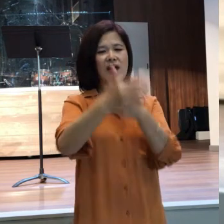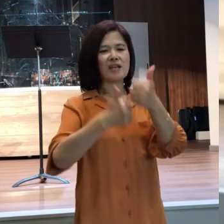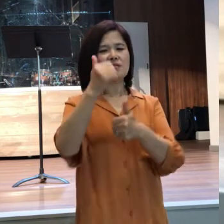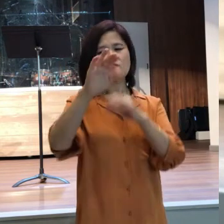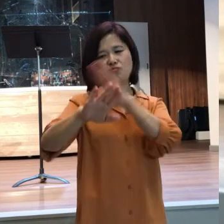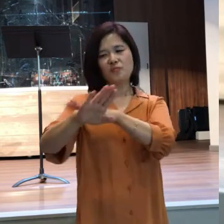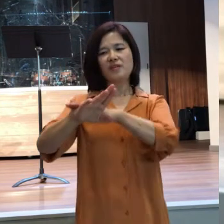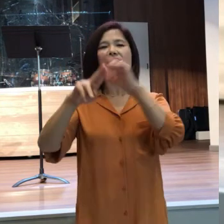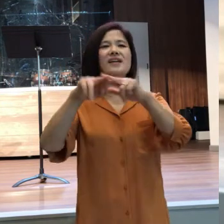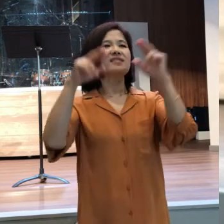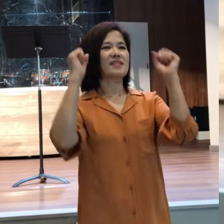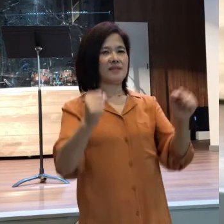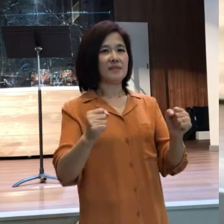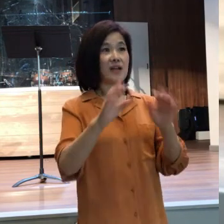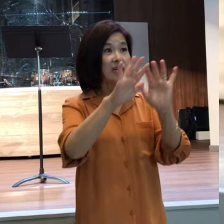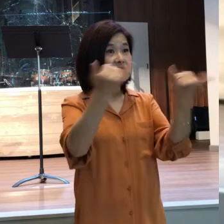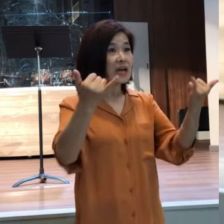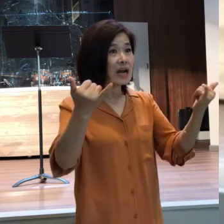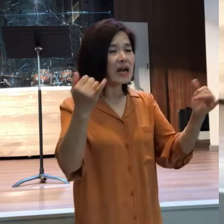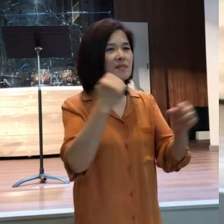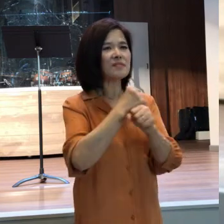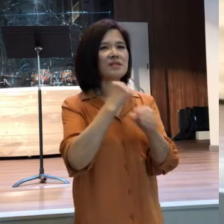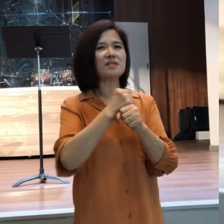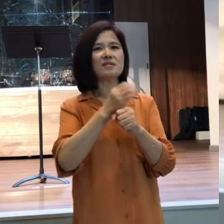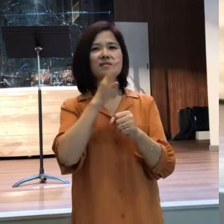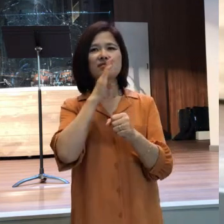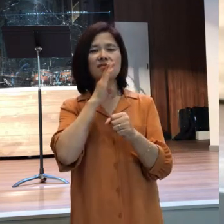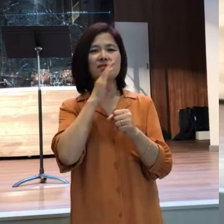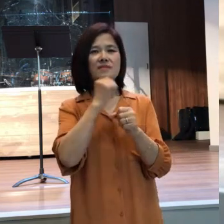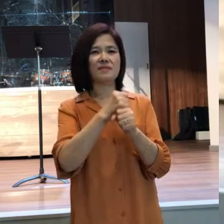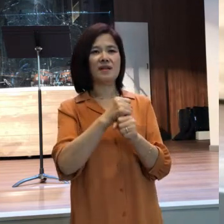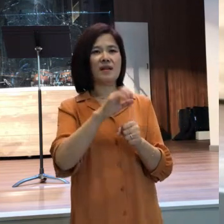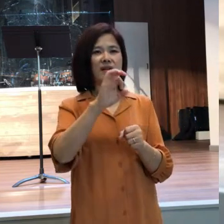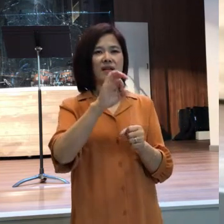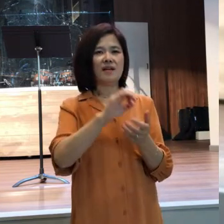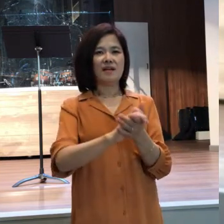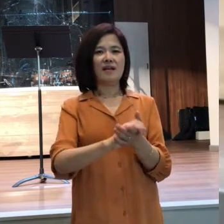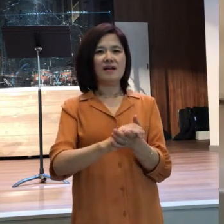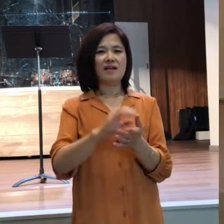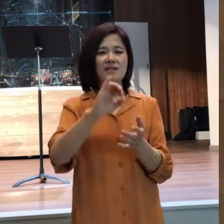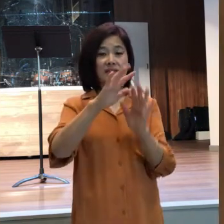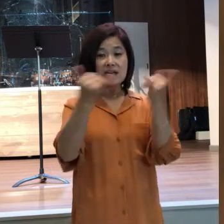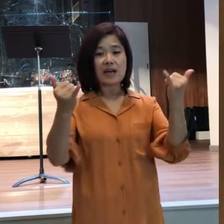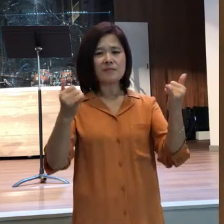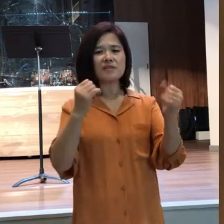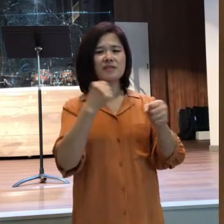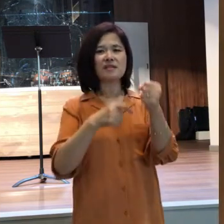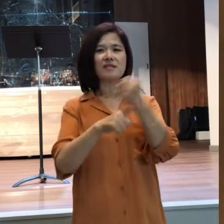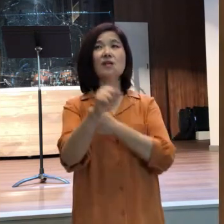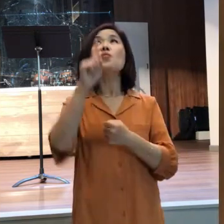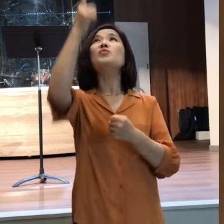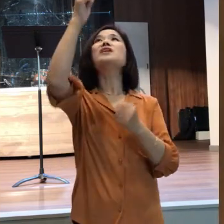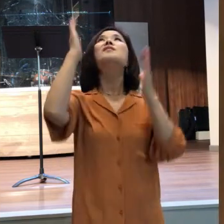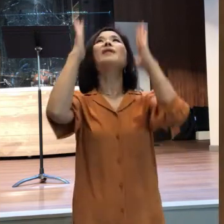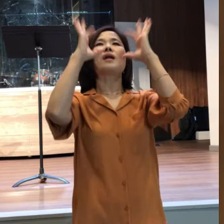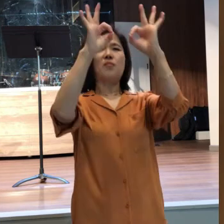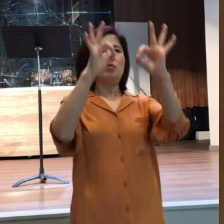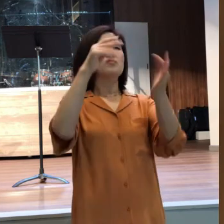앉아 계시느니라. 사람을 히라보로는 안드로포스라 그래요. 무슨 뜻이냐? 위를 바라보는